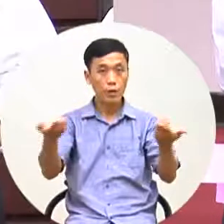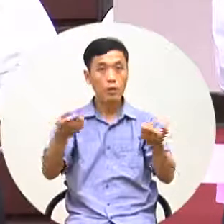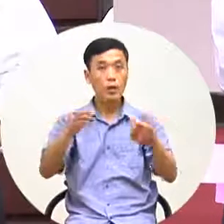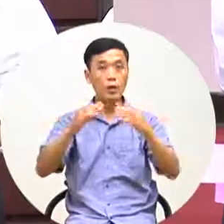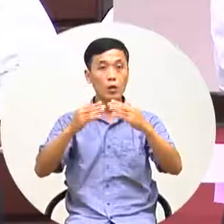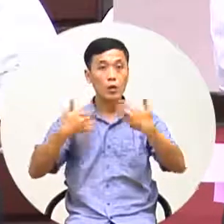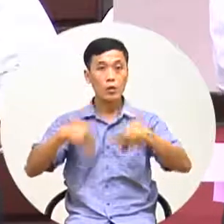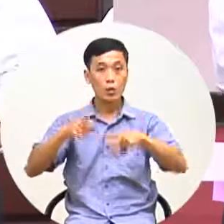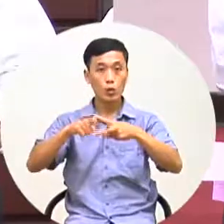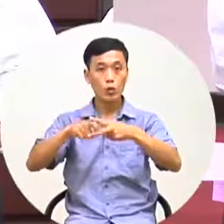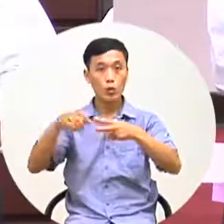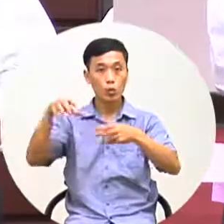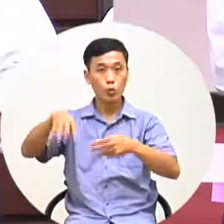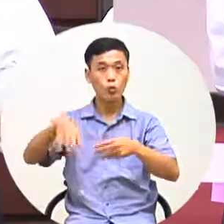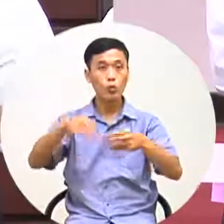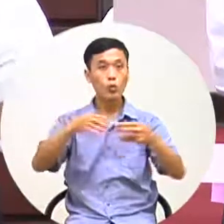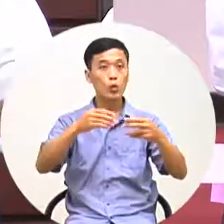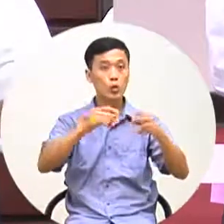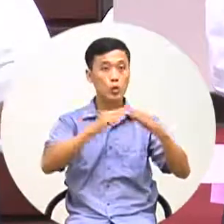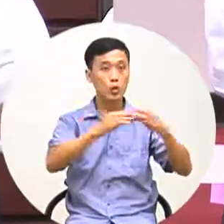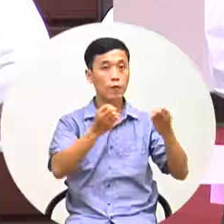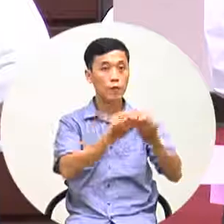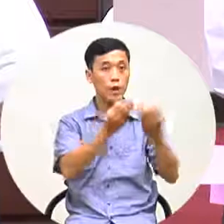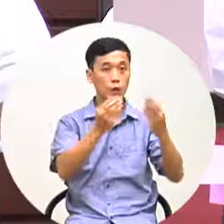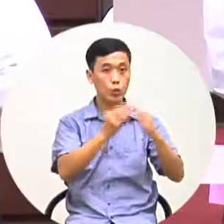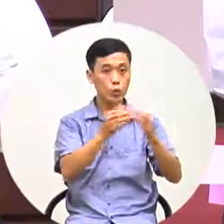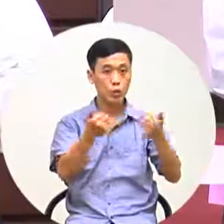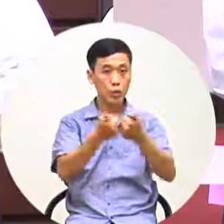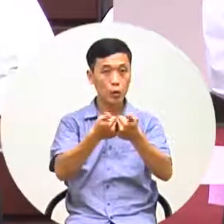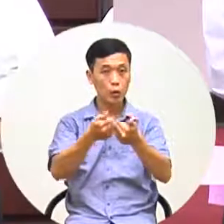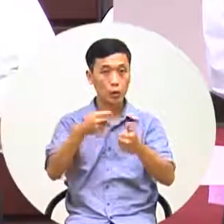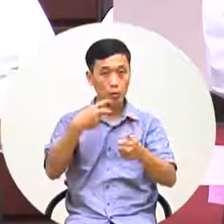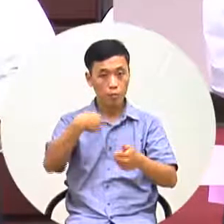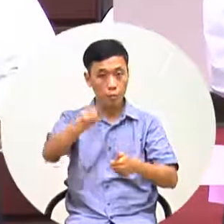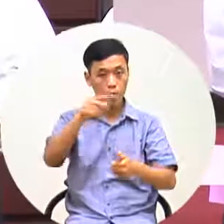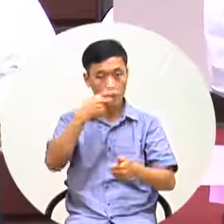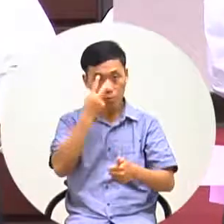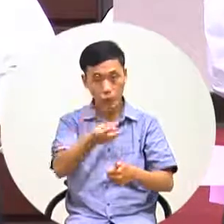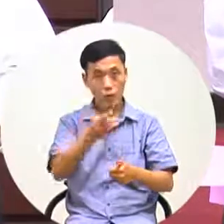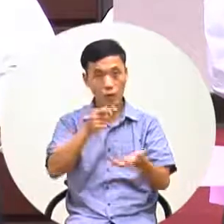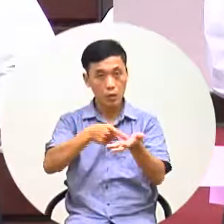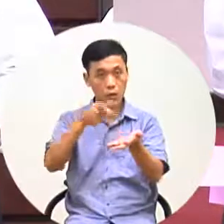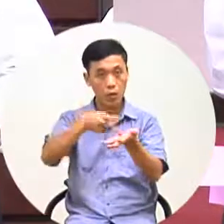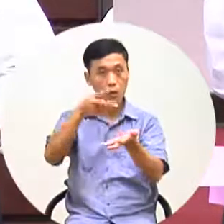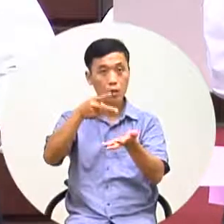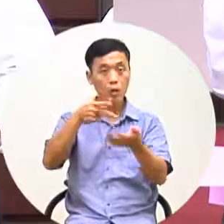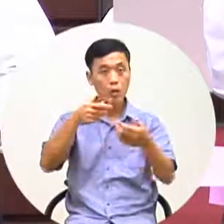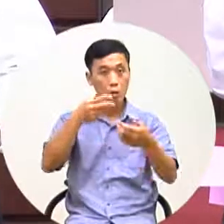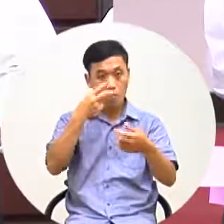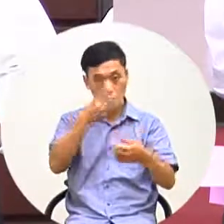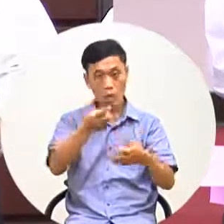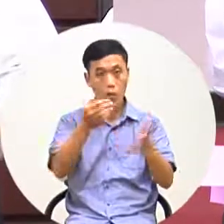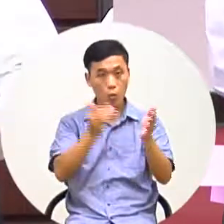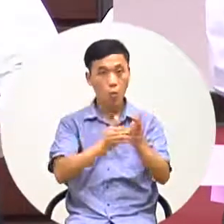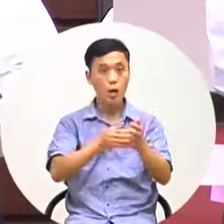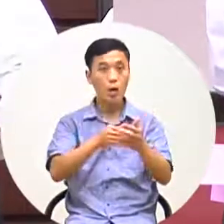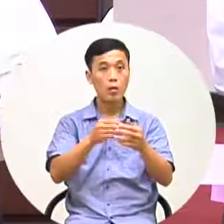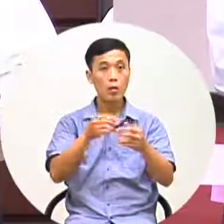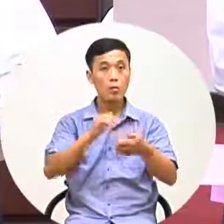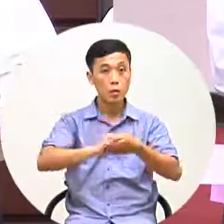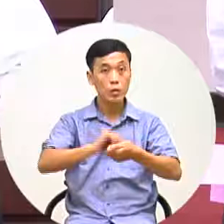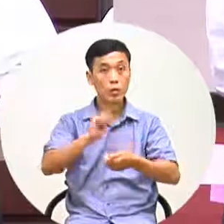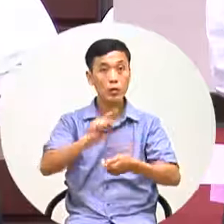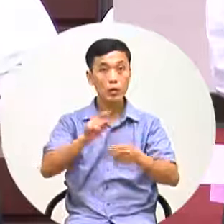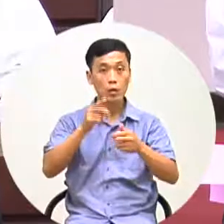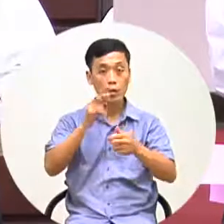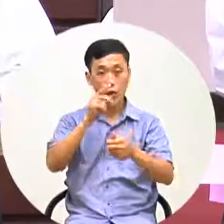次的会刊，那会刊有一个结论，也就是请交通局，他会优先来评